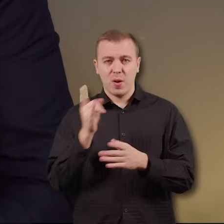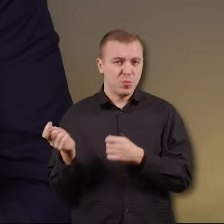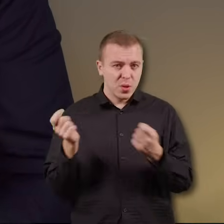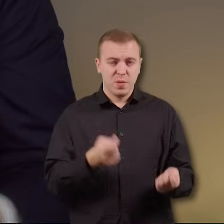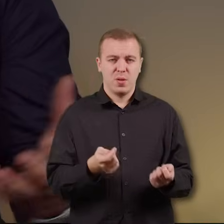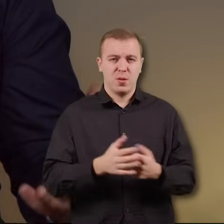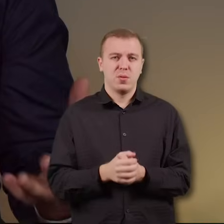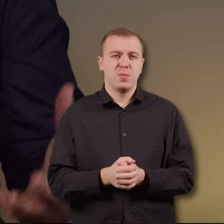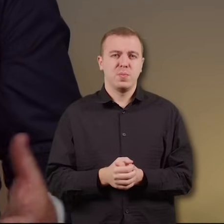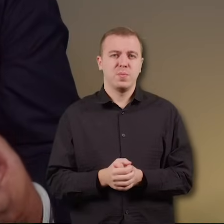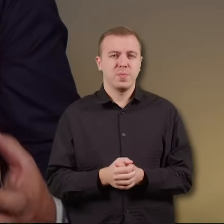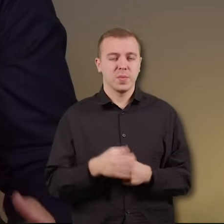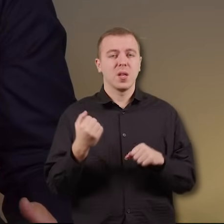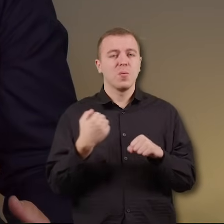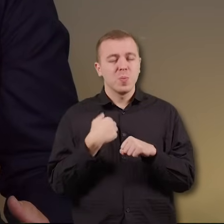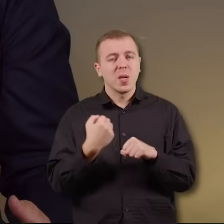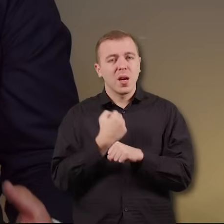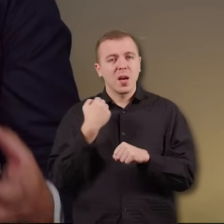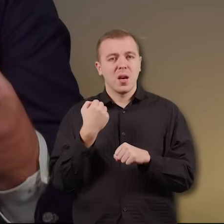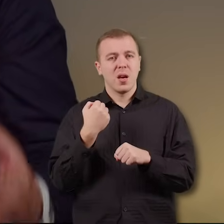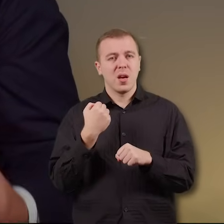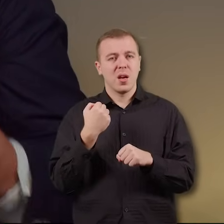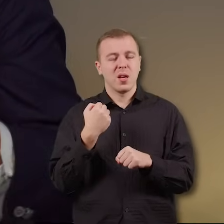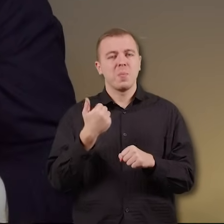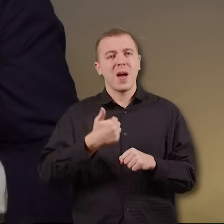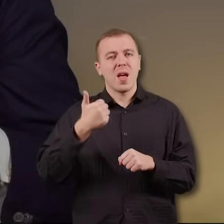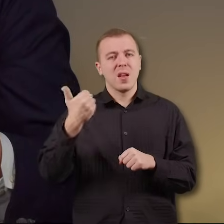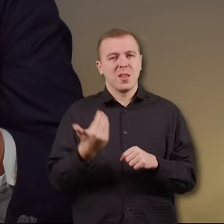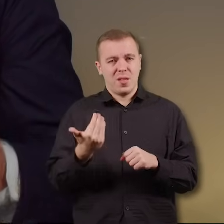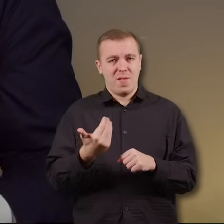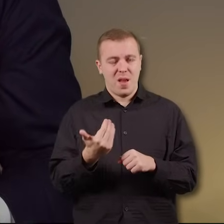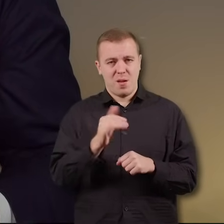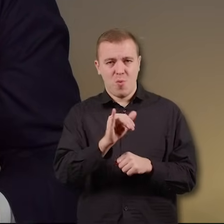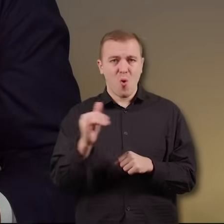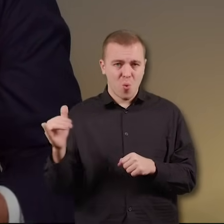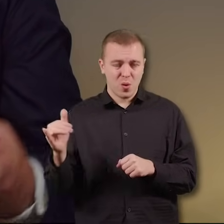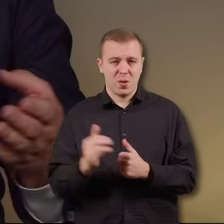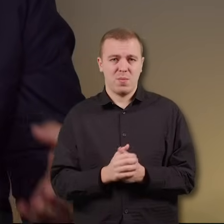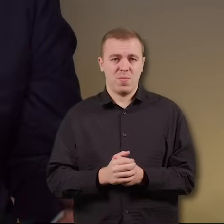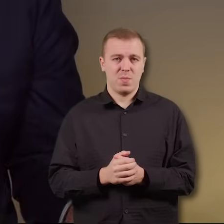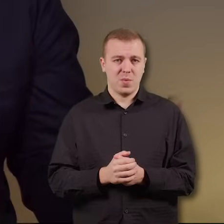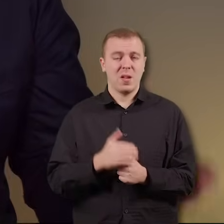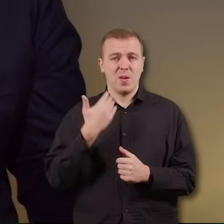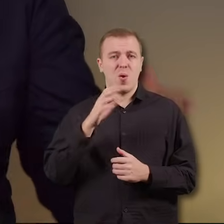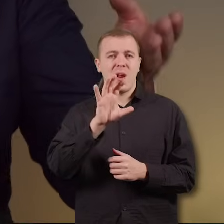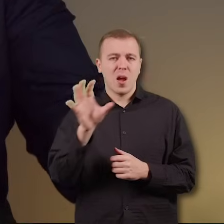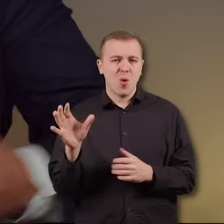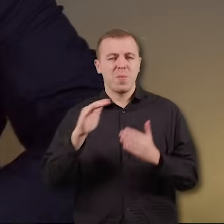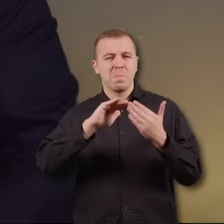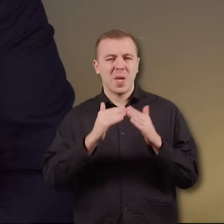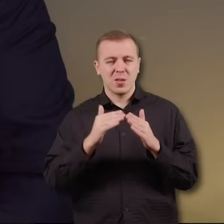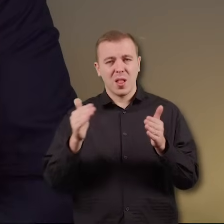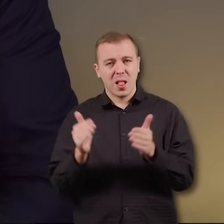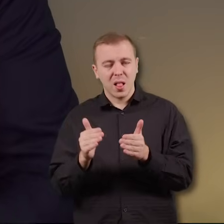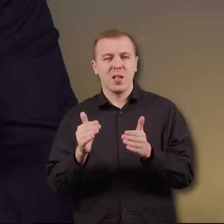Tai tiesiog mums reikia gerint gyvenimo kokybę regionuose, miestuose,